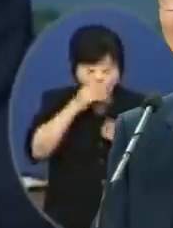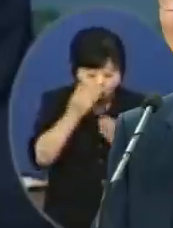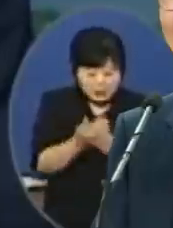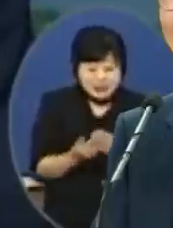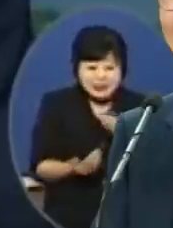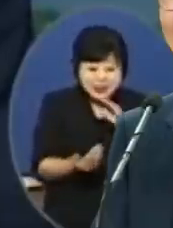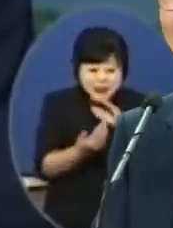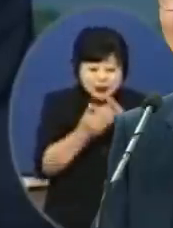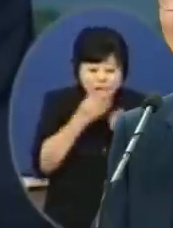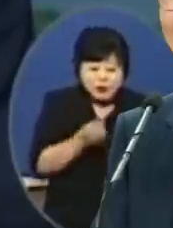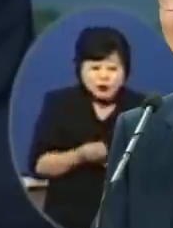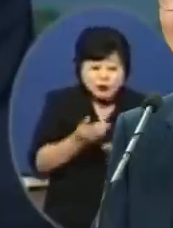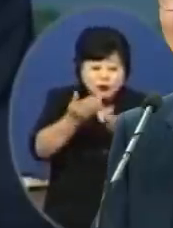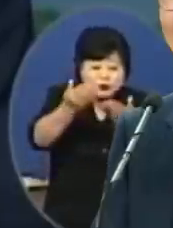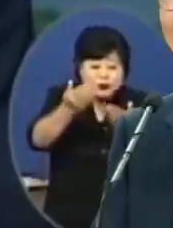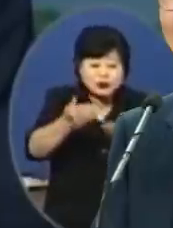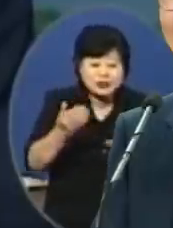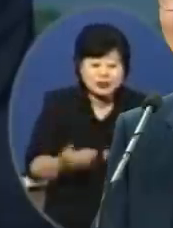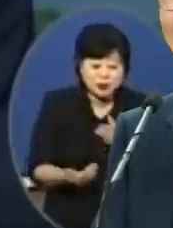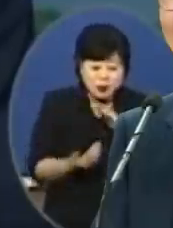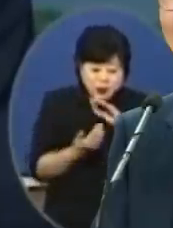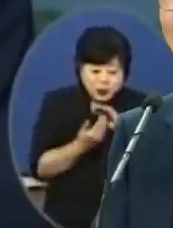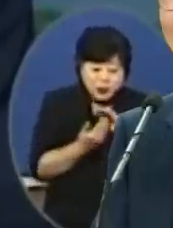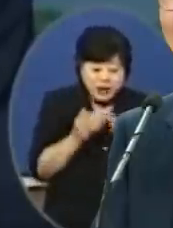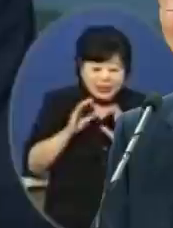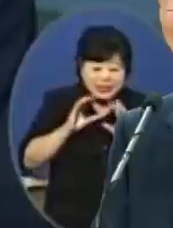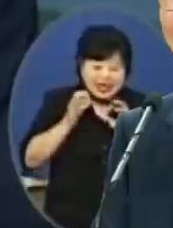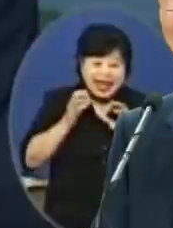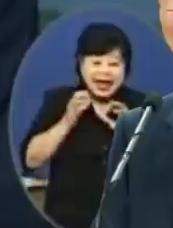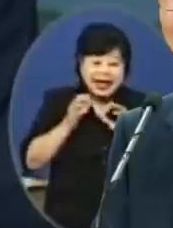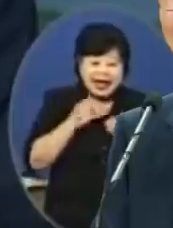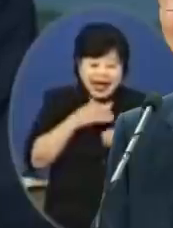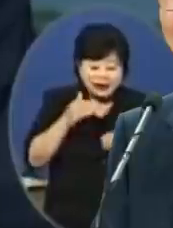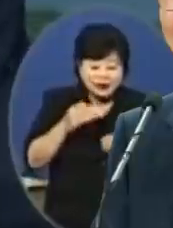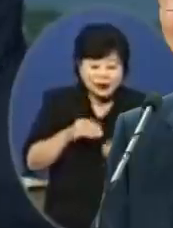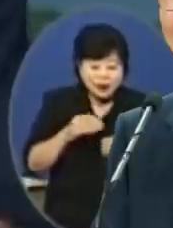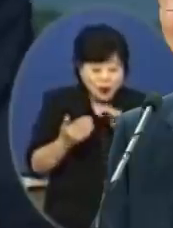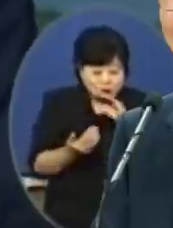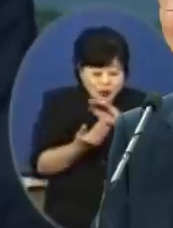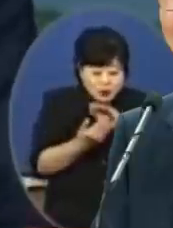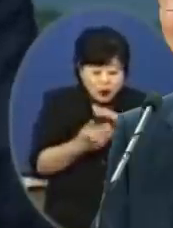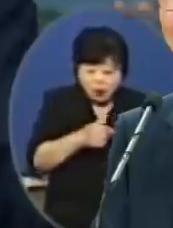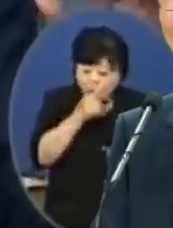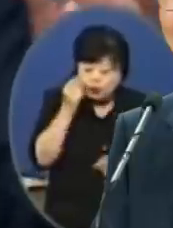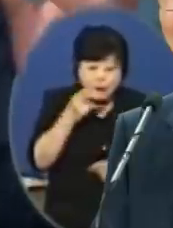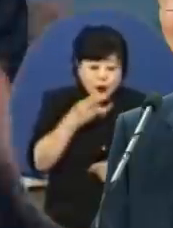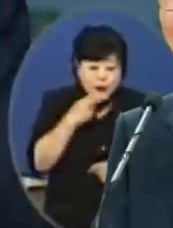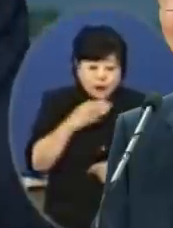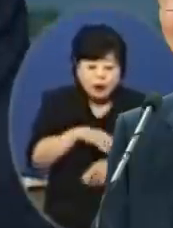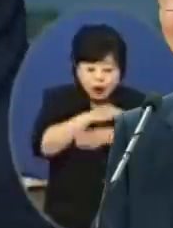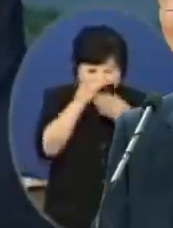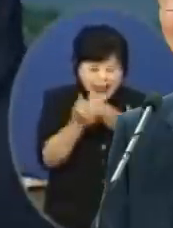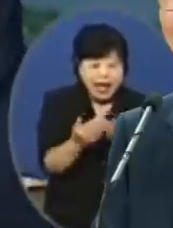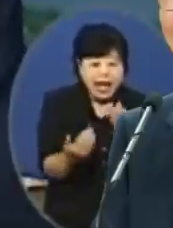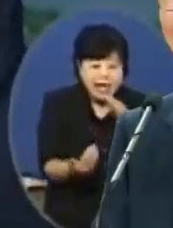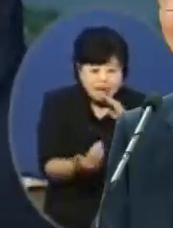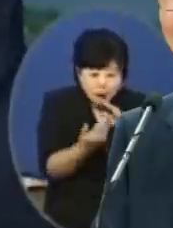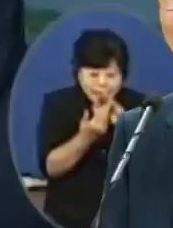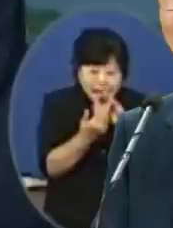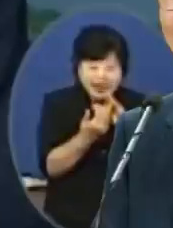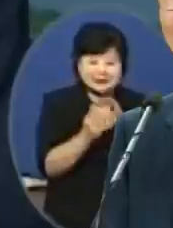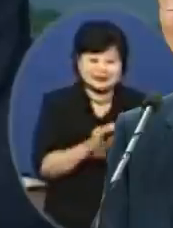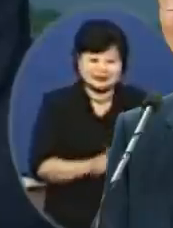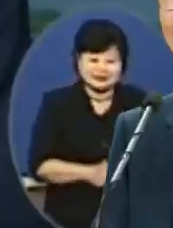완성했고 축복을 해주는 것도 완성했고 천국 가는 것도 다 완성해서 모자람이 없이 내가 다 이루었다.